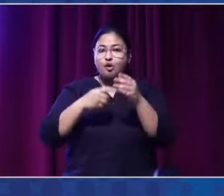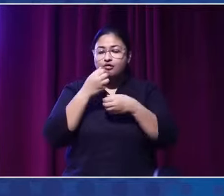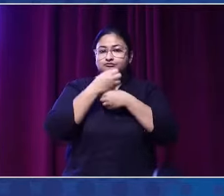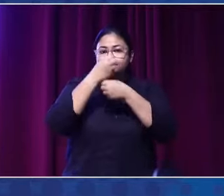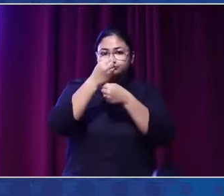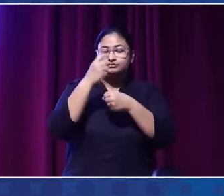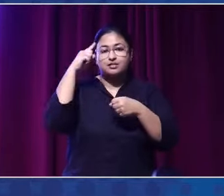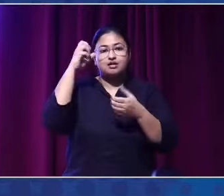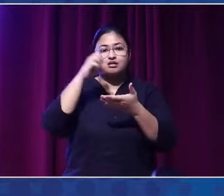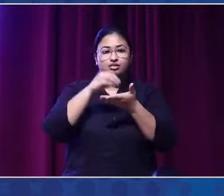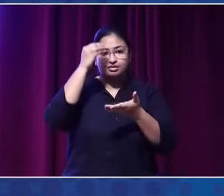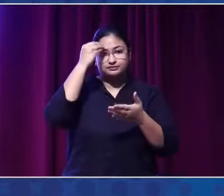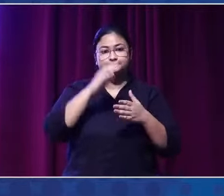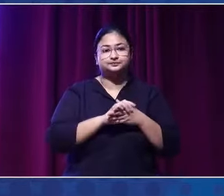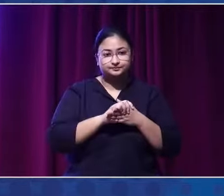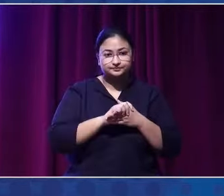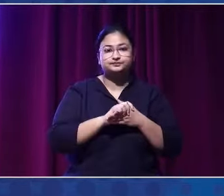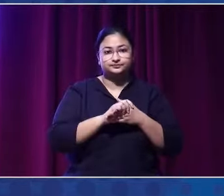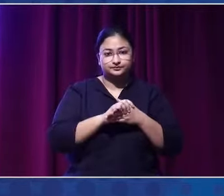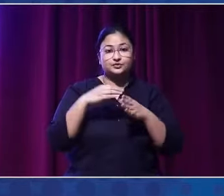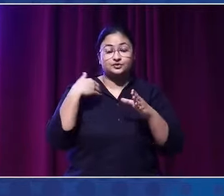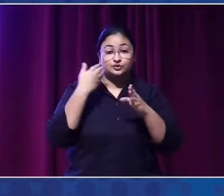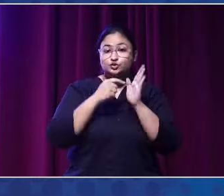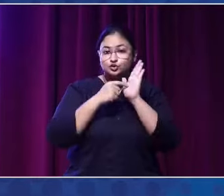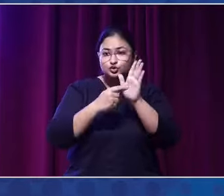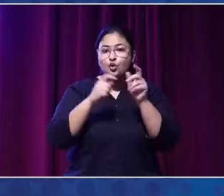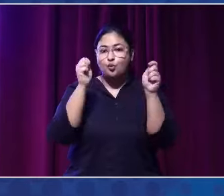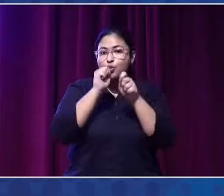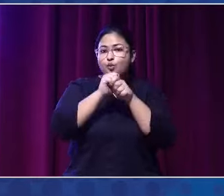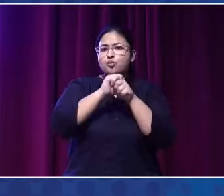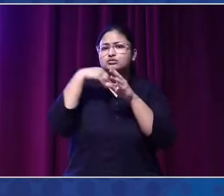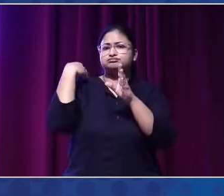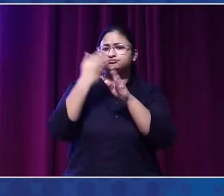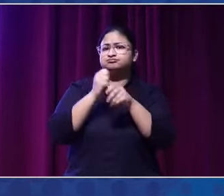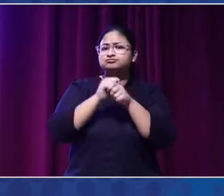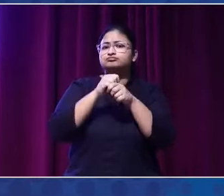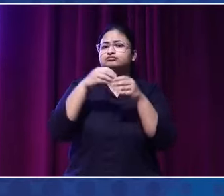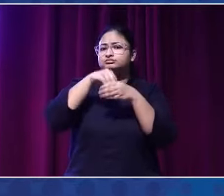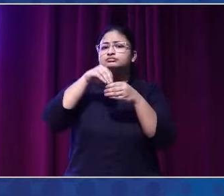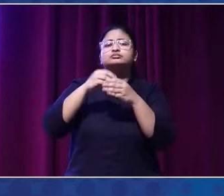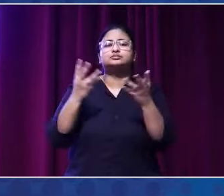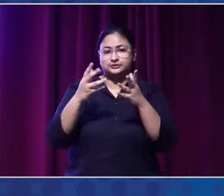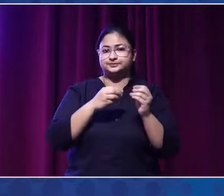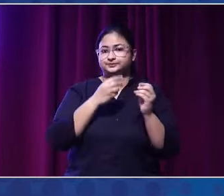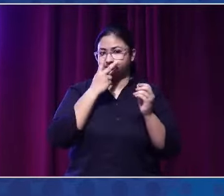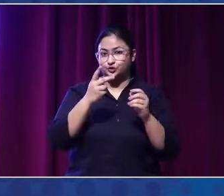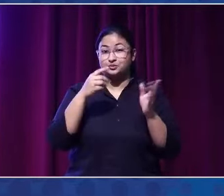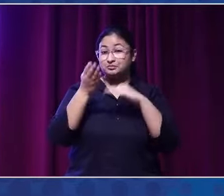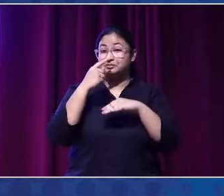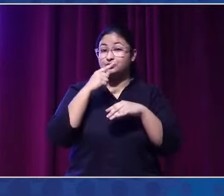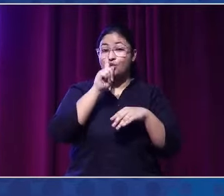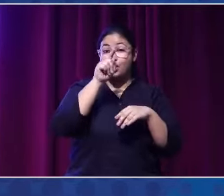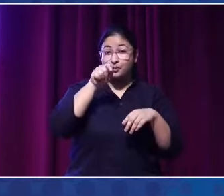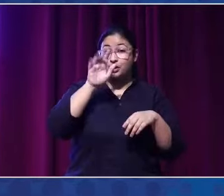यू हाउ मच ऑफ द वर्क वॉज इन्वॉल्व इन दिस, जस्ट सी, we have told you about 1.5 crore polling